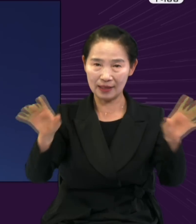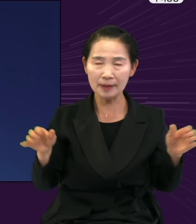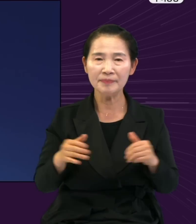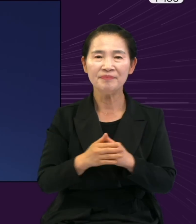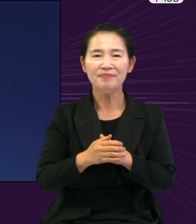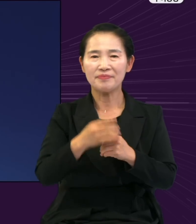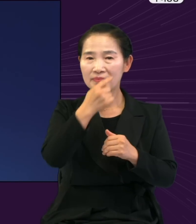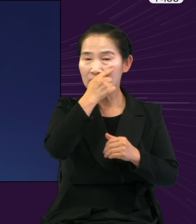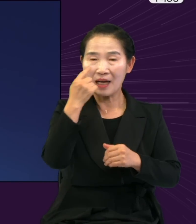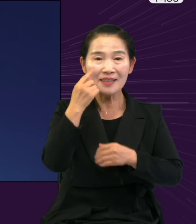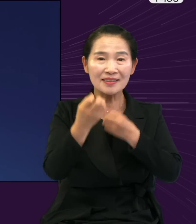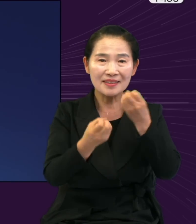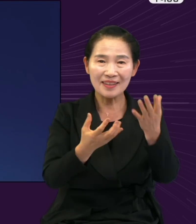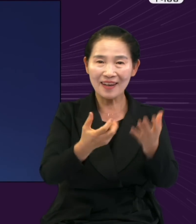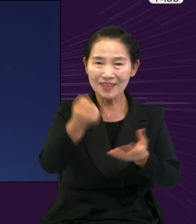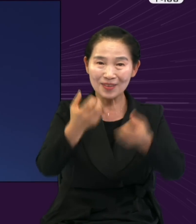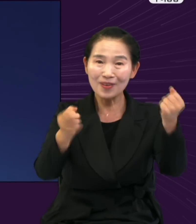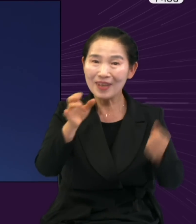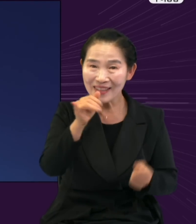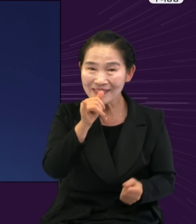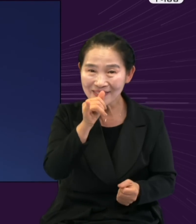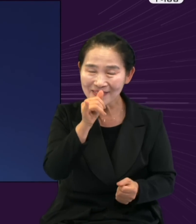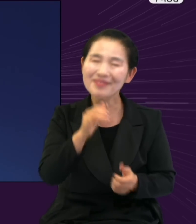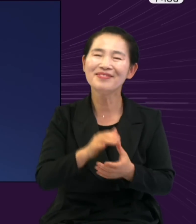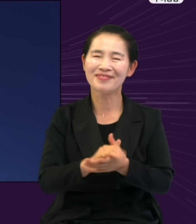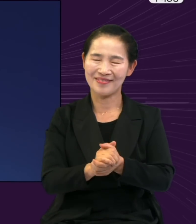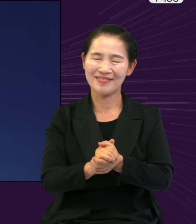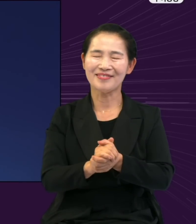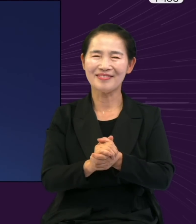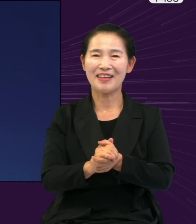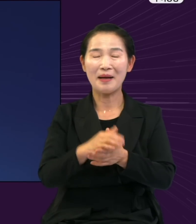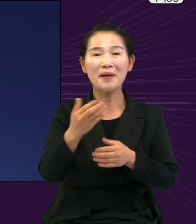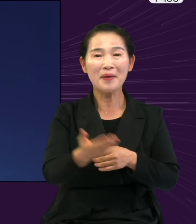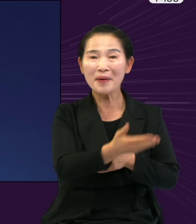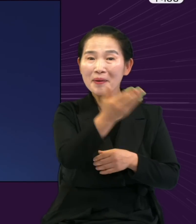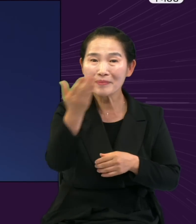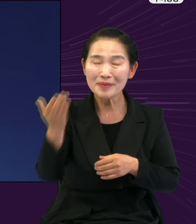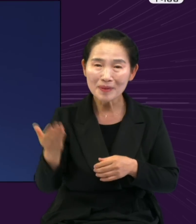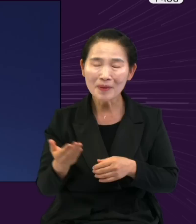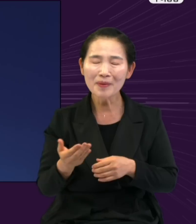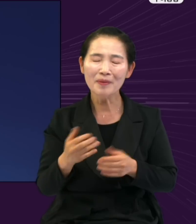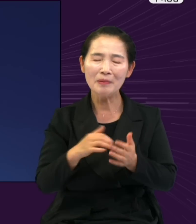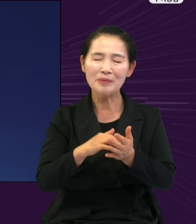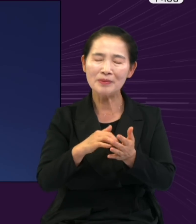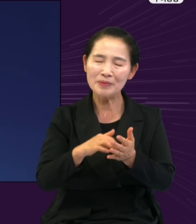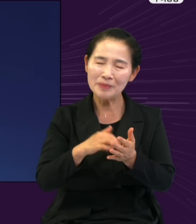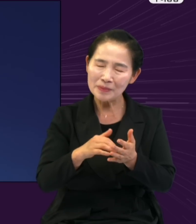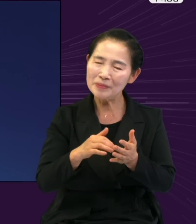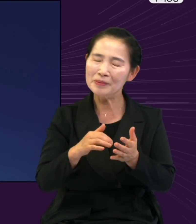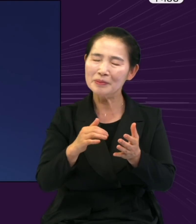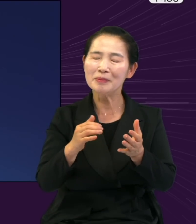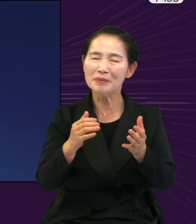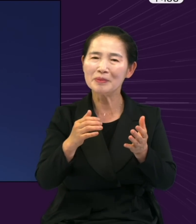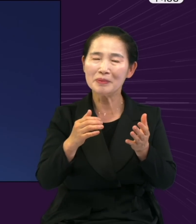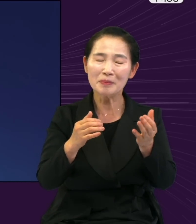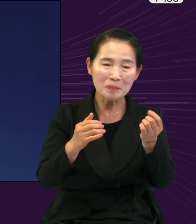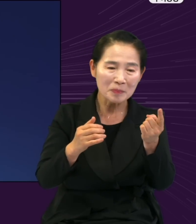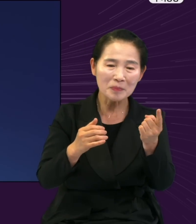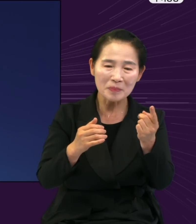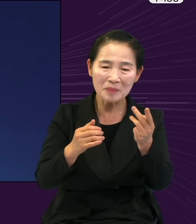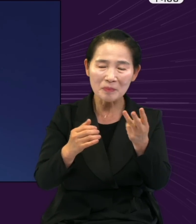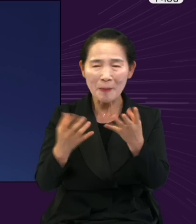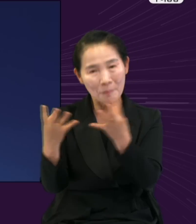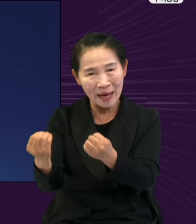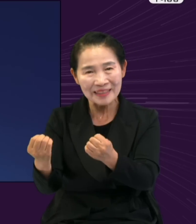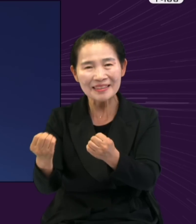간증을 가지고 살아가고 있지 않습니까? 여러분도 하나 아니면 수없이 많은 간증들을 지금까지